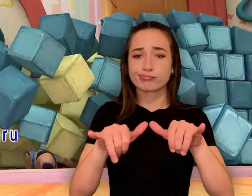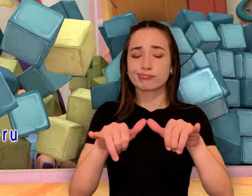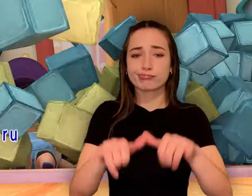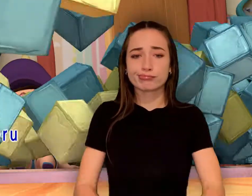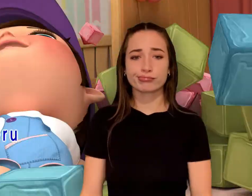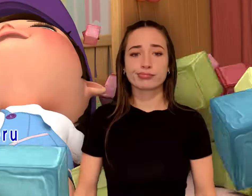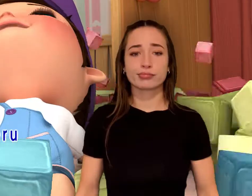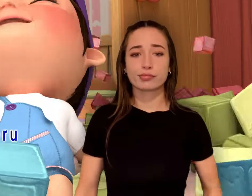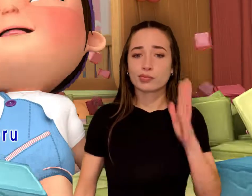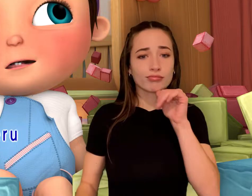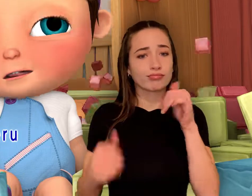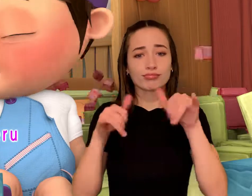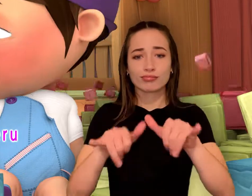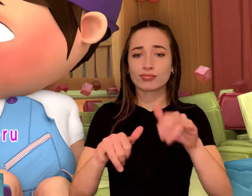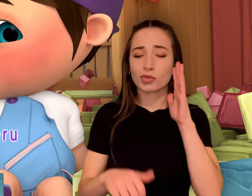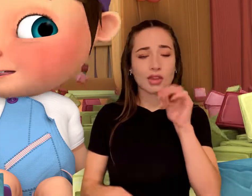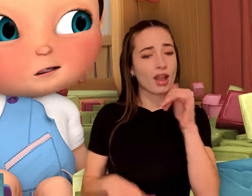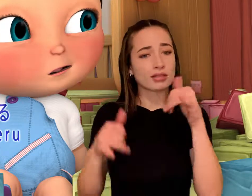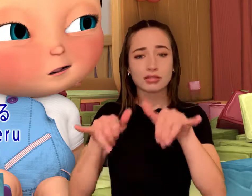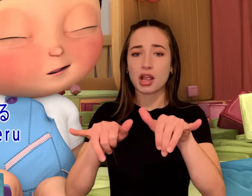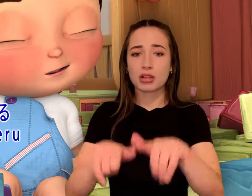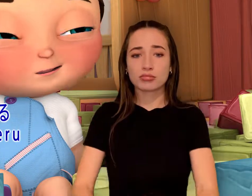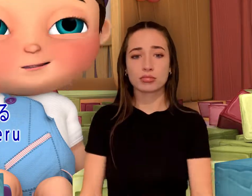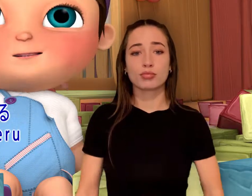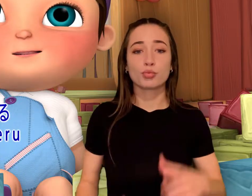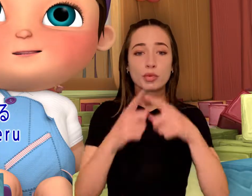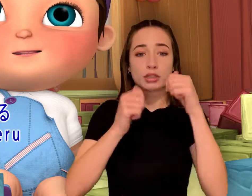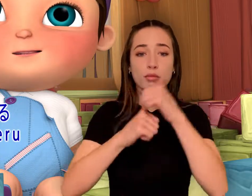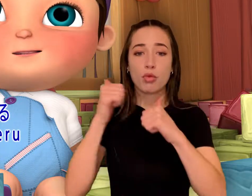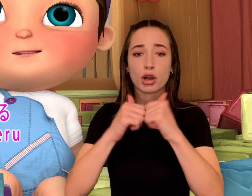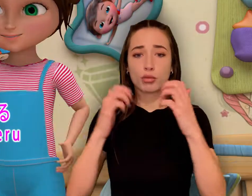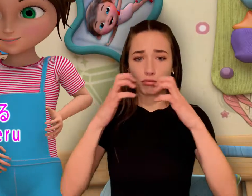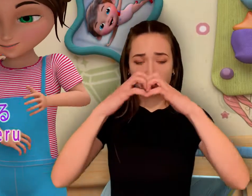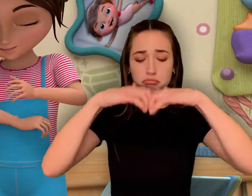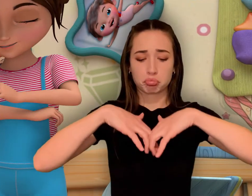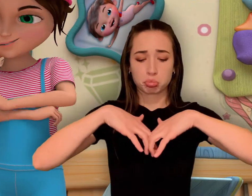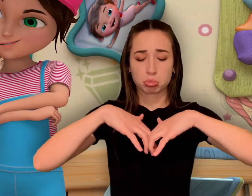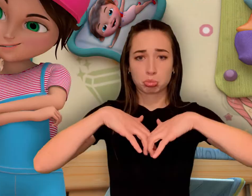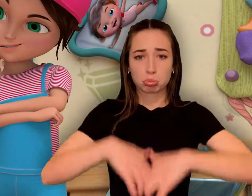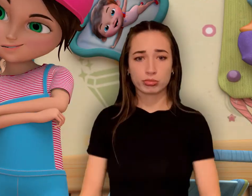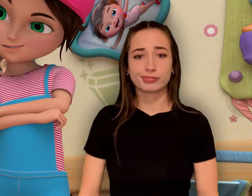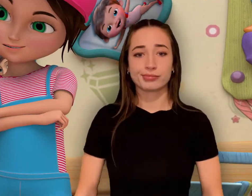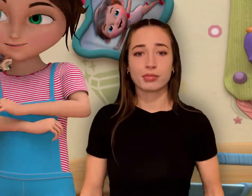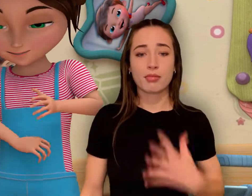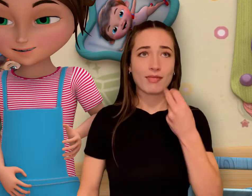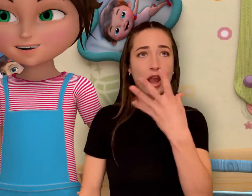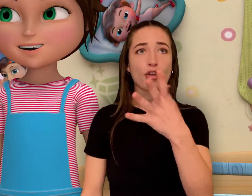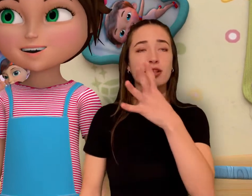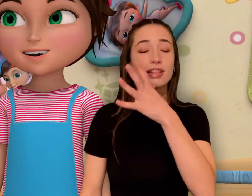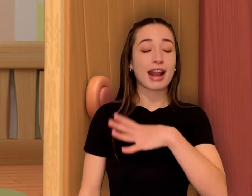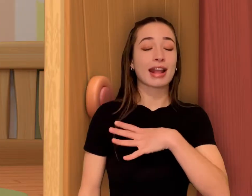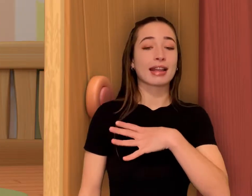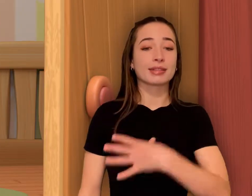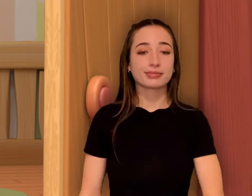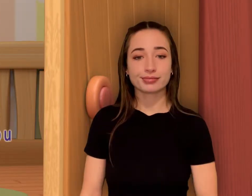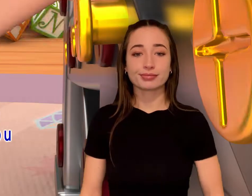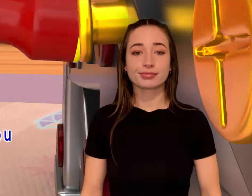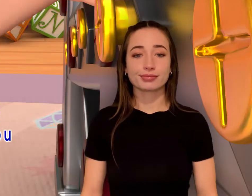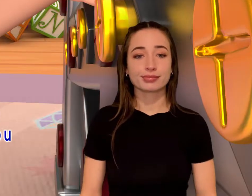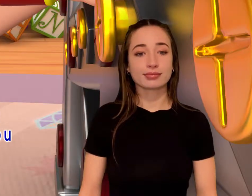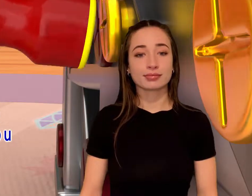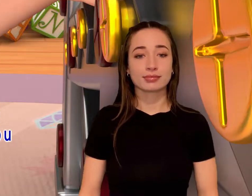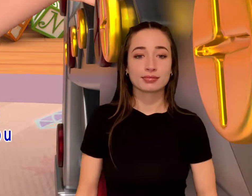朽ち果てる、朽ち果てる、朽ち果てる。ロード石は朽ち果てる。さあどうしまし